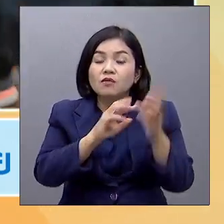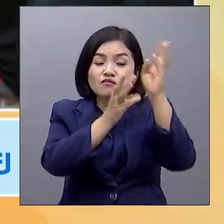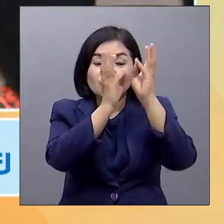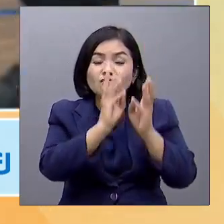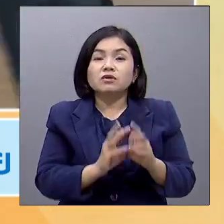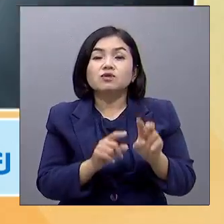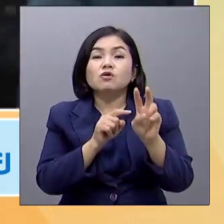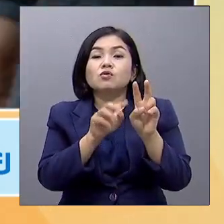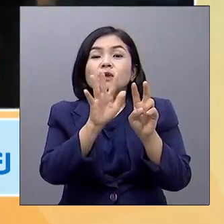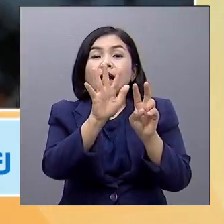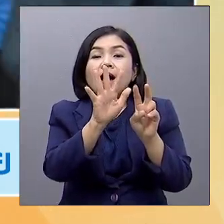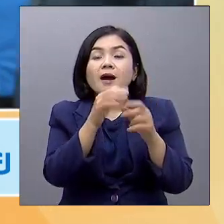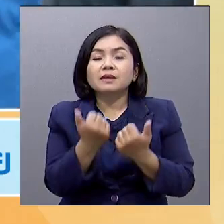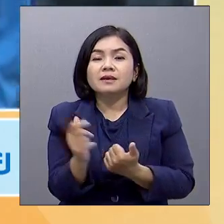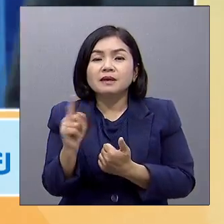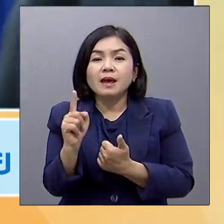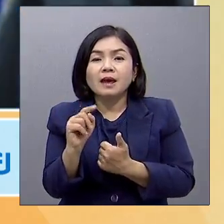เปนแ่บ